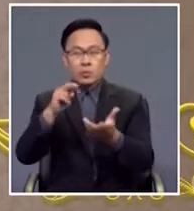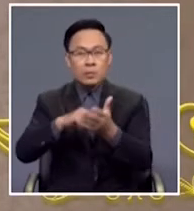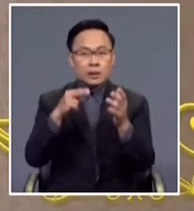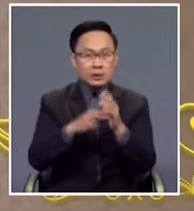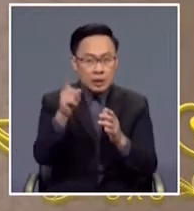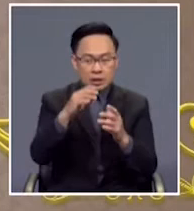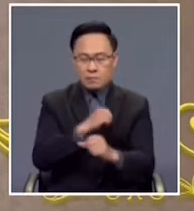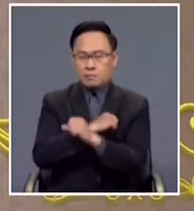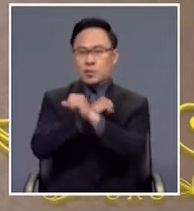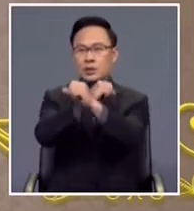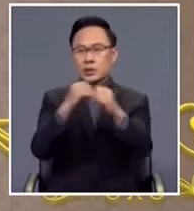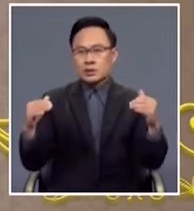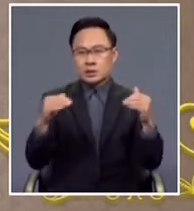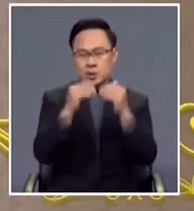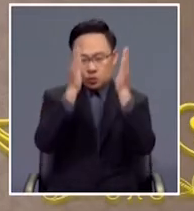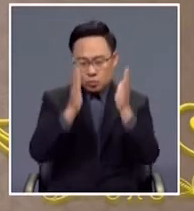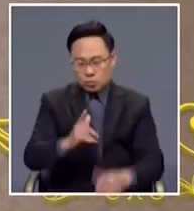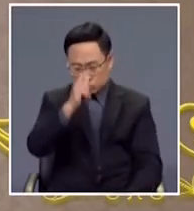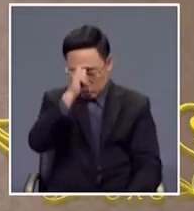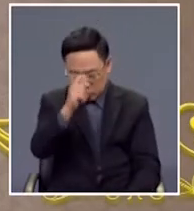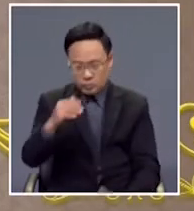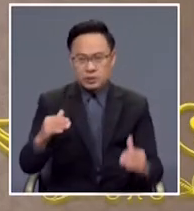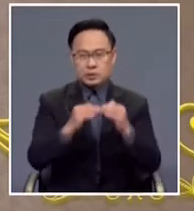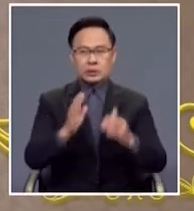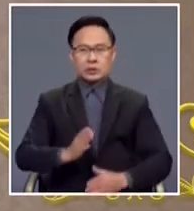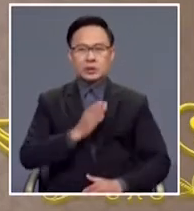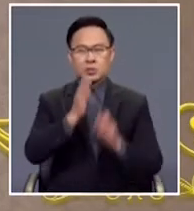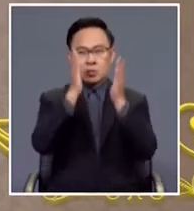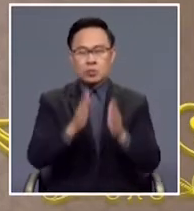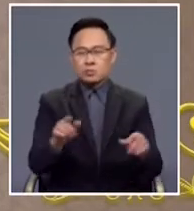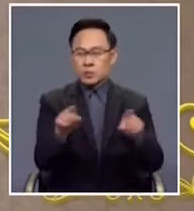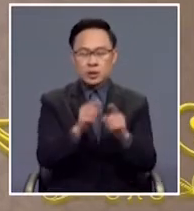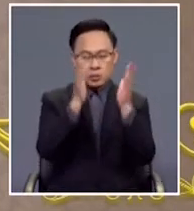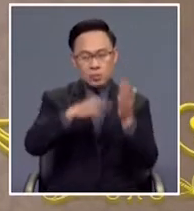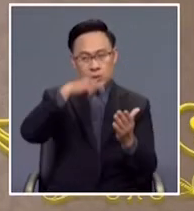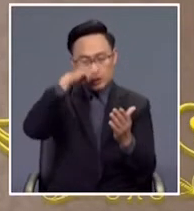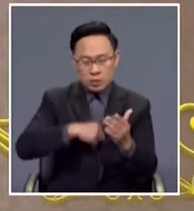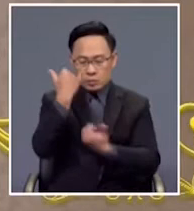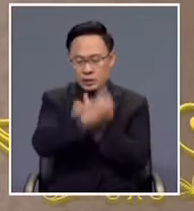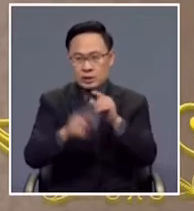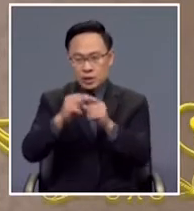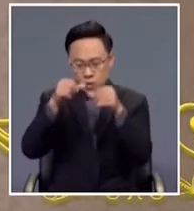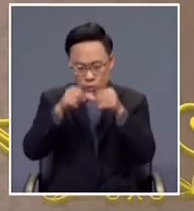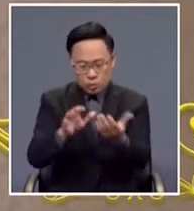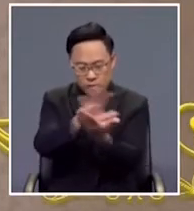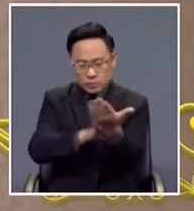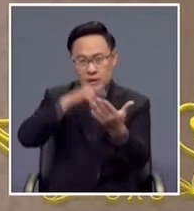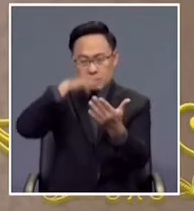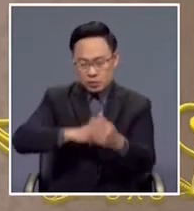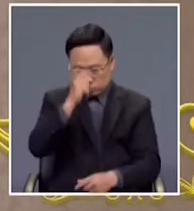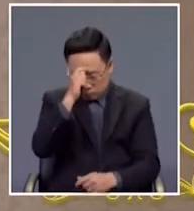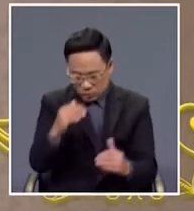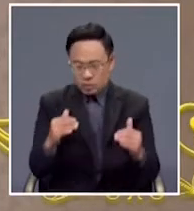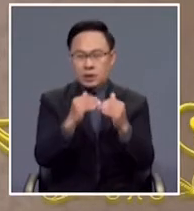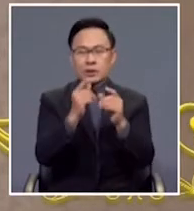องศักดิ์ศรีความเป็นมนุษย์ของทุกคนทั้งคนไทยและทุกคนบนผืนแผ่นดินไทยภายใต้หลักมนุษยธรรมและสิทธิมนุษยช